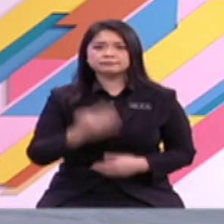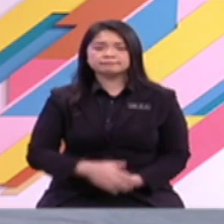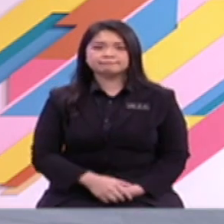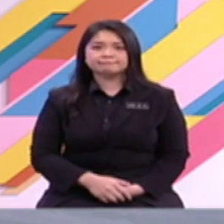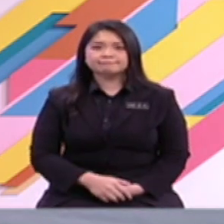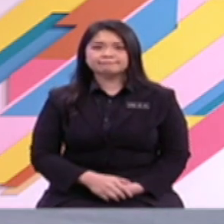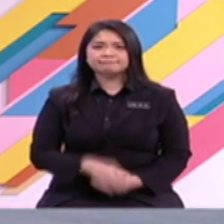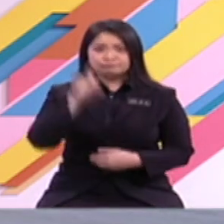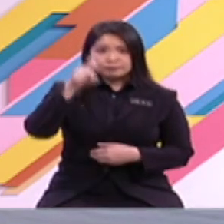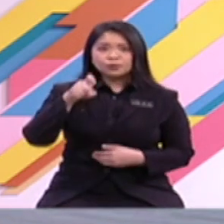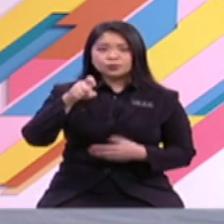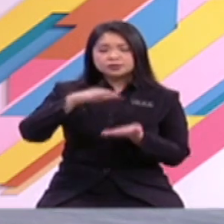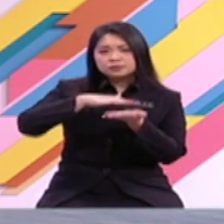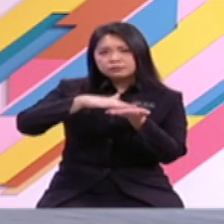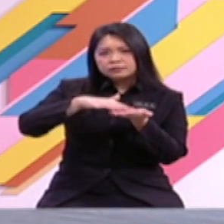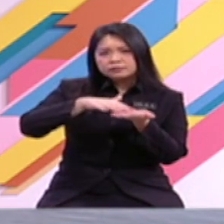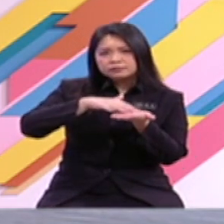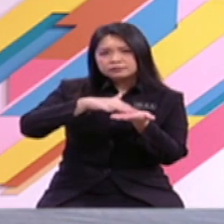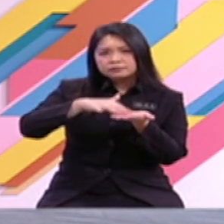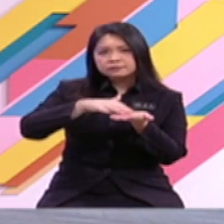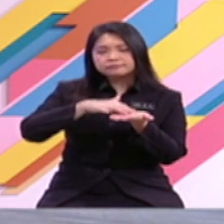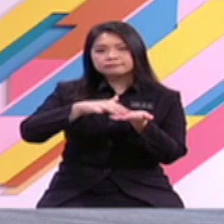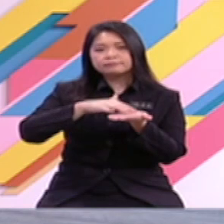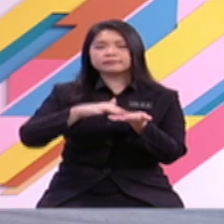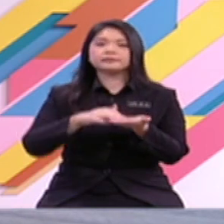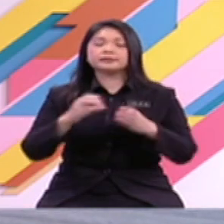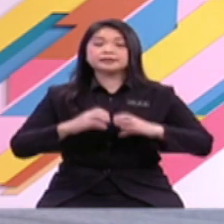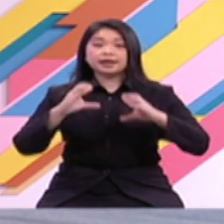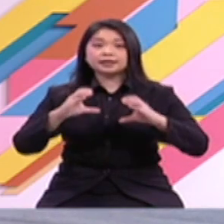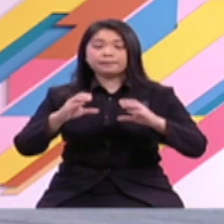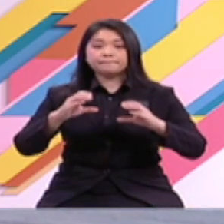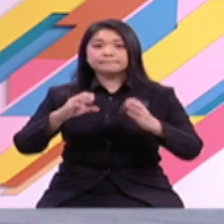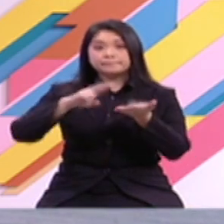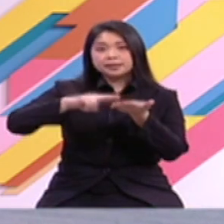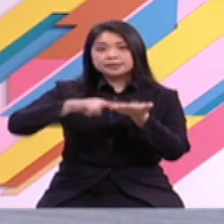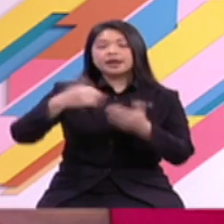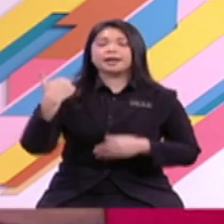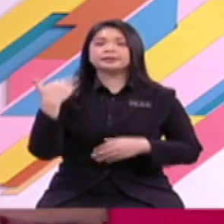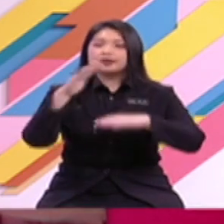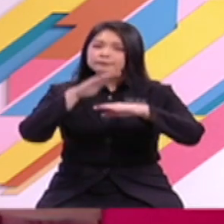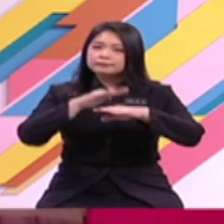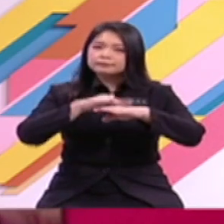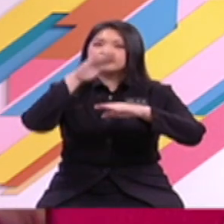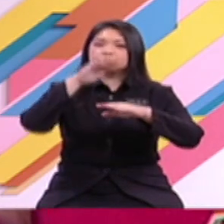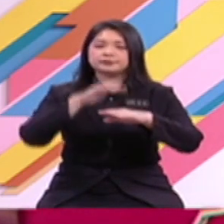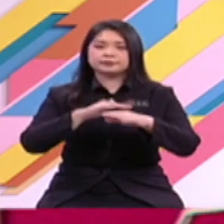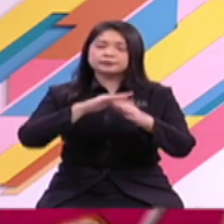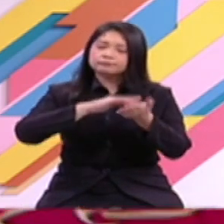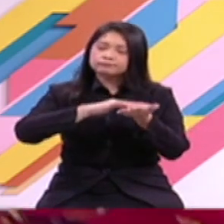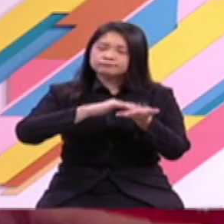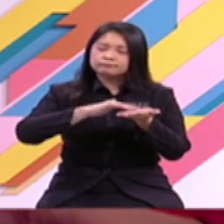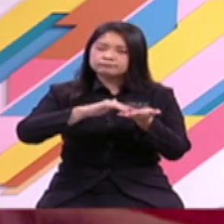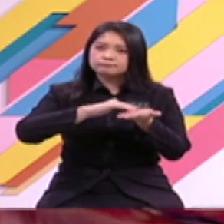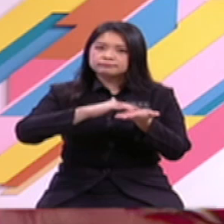kena pegang kasih jatuh Oke baterei cara membaca berita menggunakan sentuhan nah oke